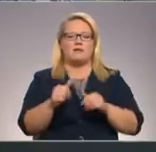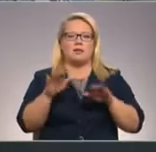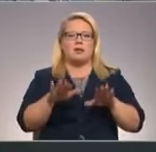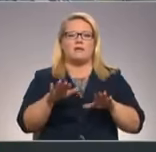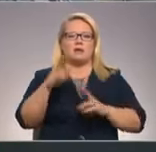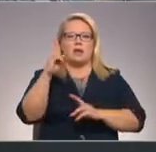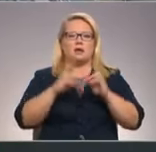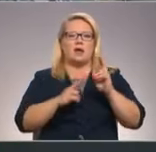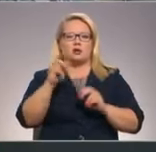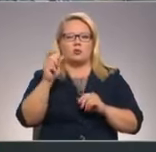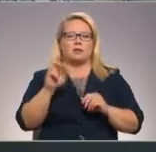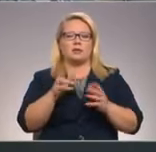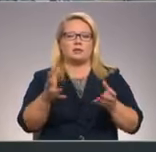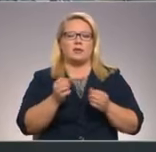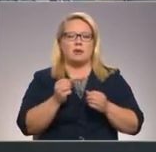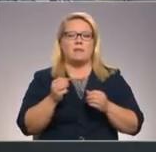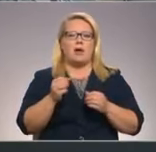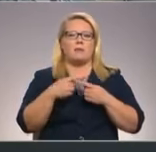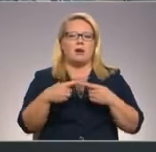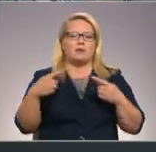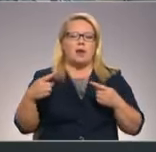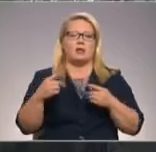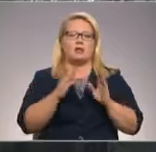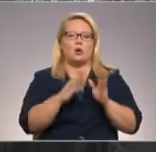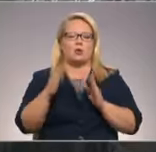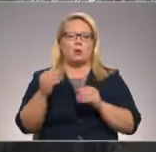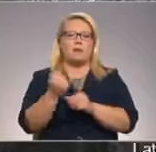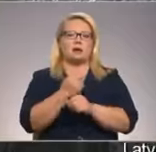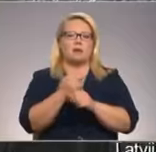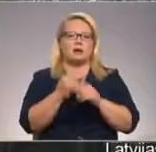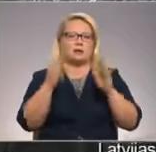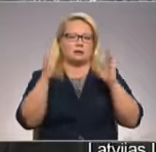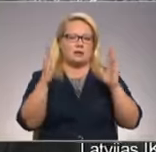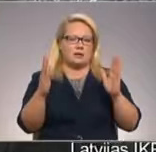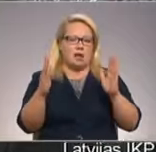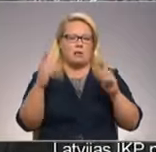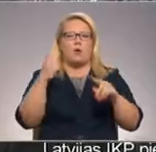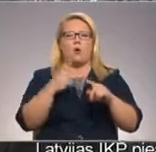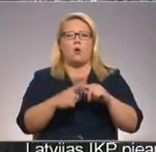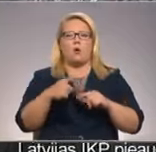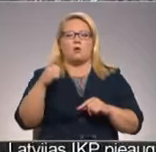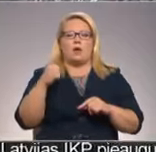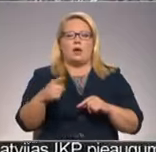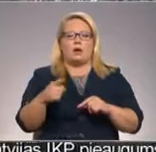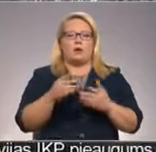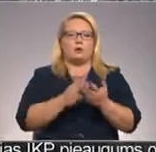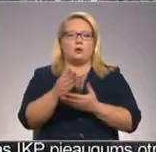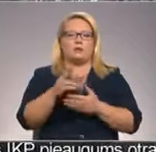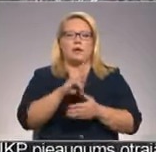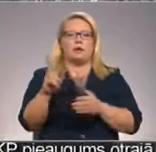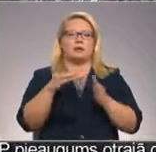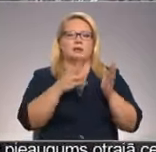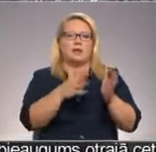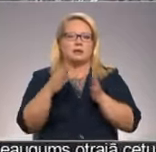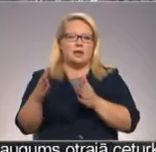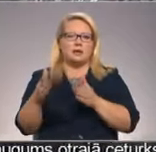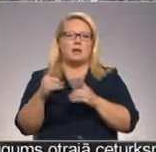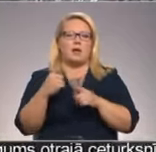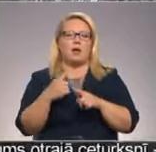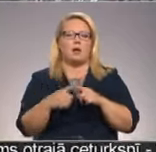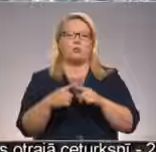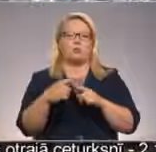ražotāji nesaņem izejmateriālu regulāram pārstrādes ciklam. Trūkst arī valsts atbalsts pārstrādes nozarei, kas ietekmē resursu aizceļošanu